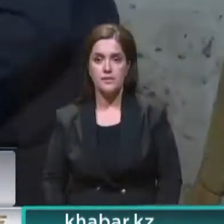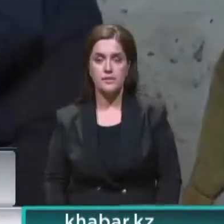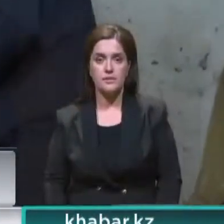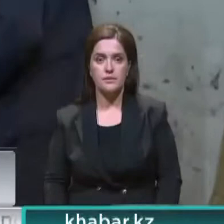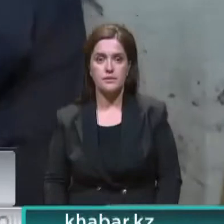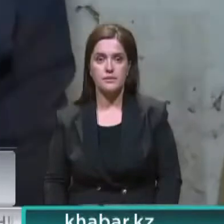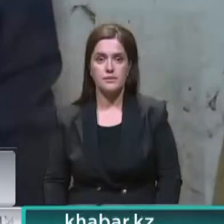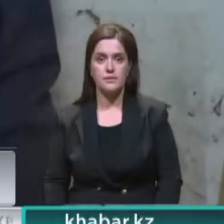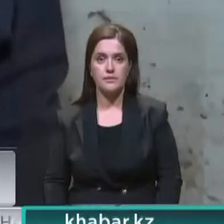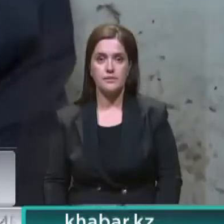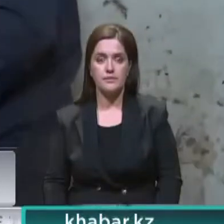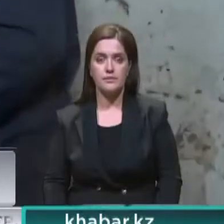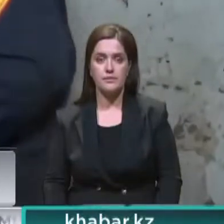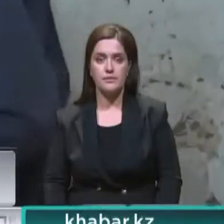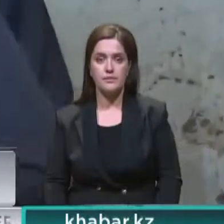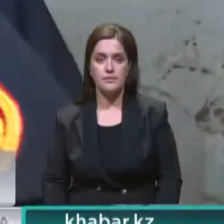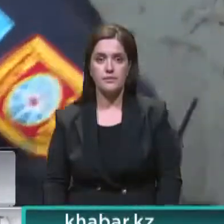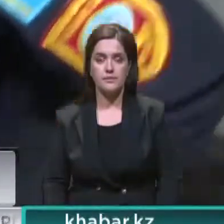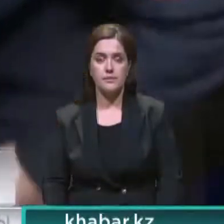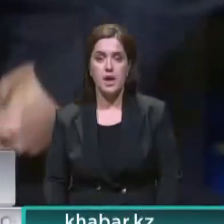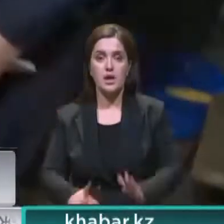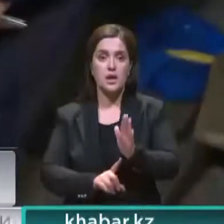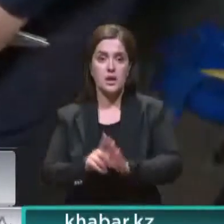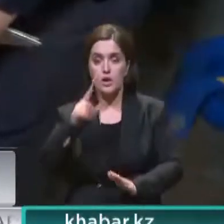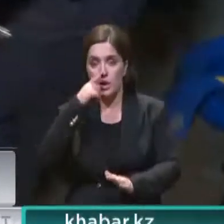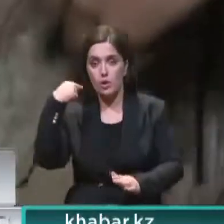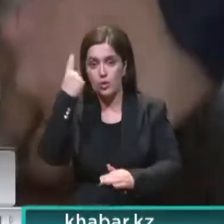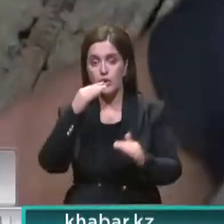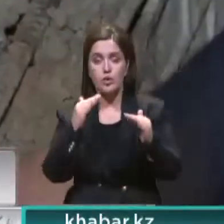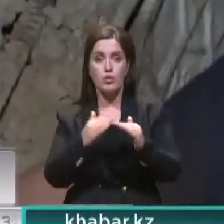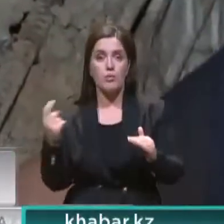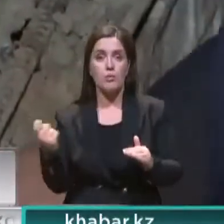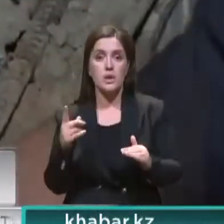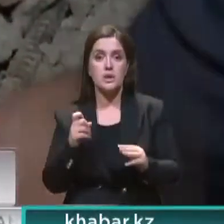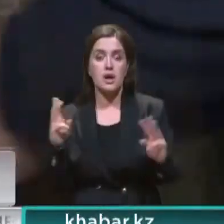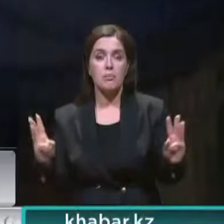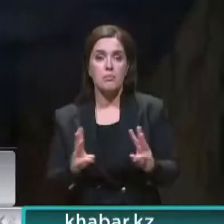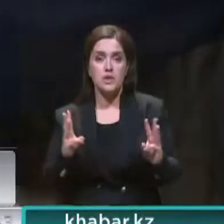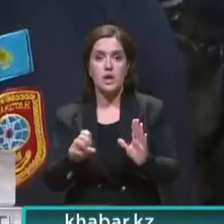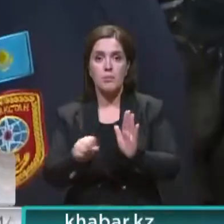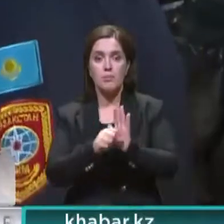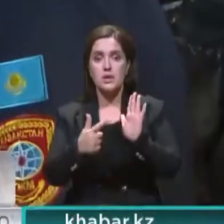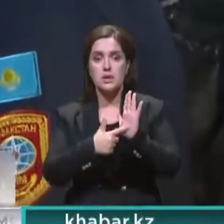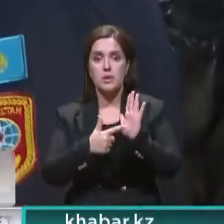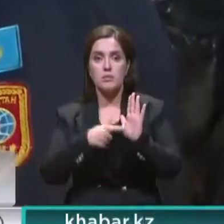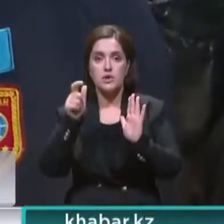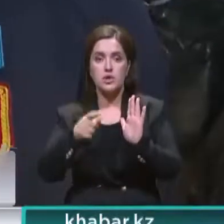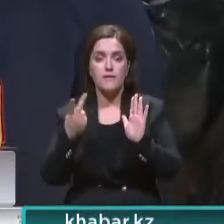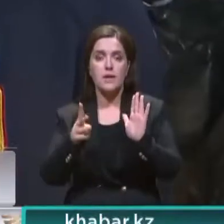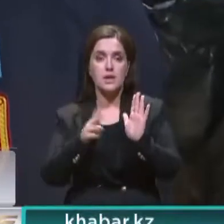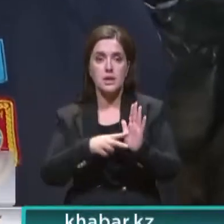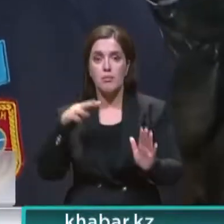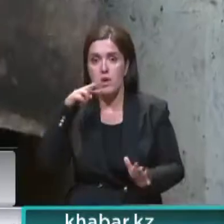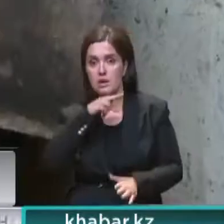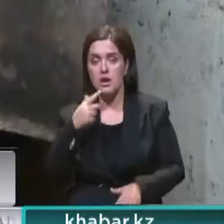да? Нет. С начала года в частном секторе столицы из-за пожаров погибли 7 человек. 27 отравились